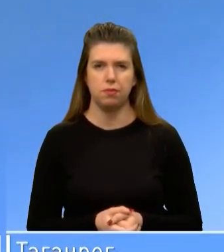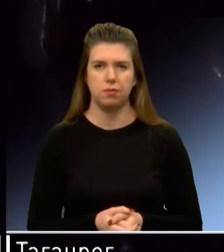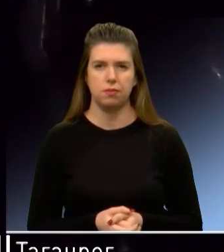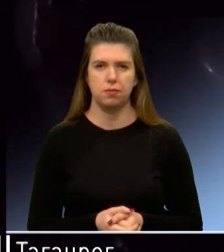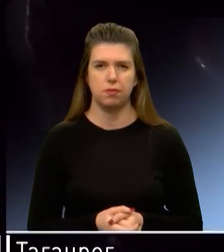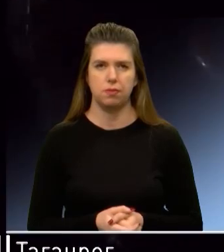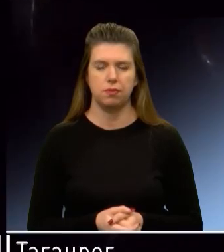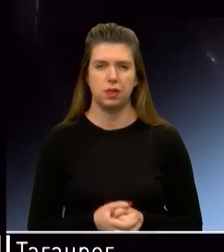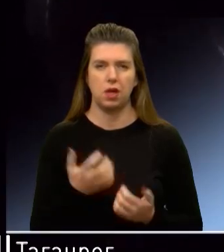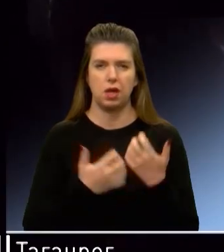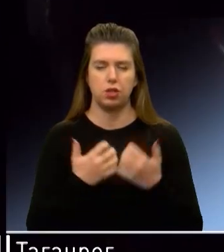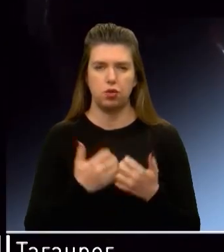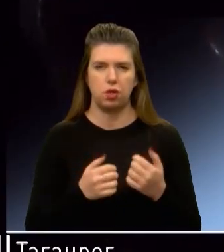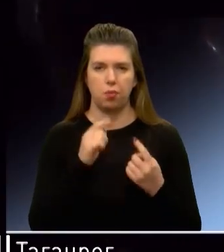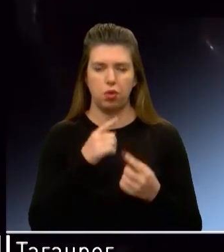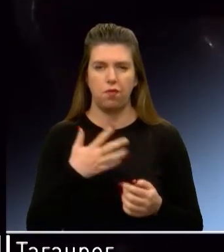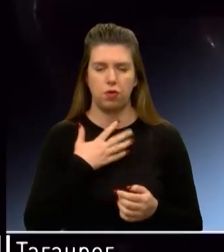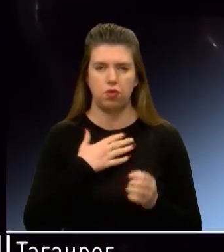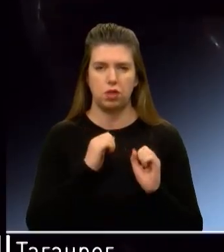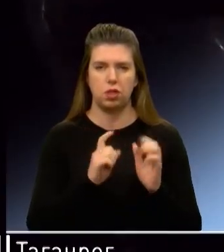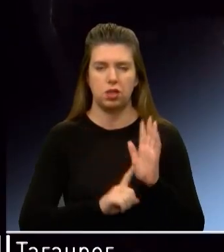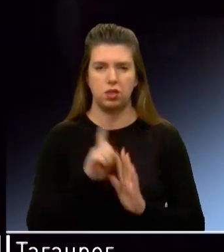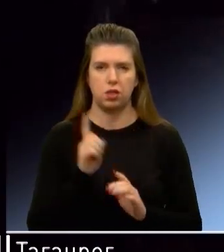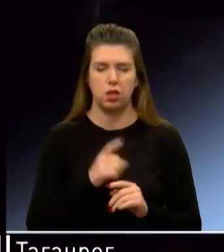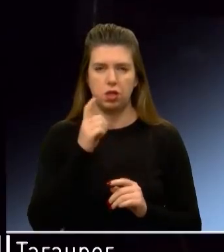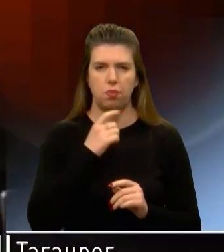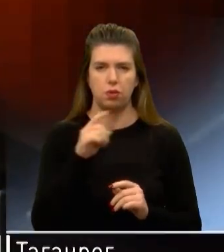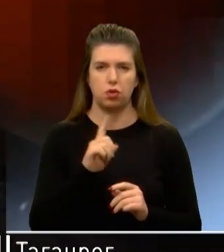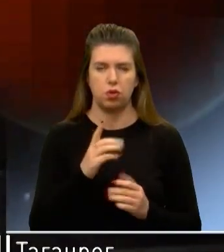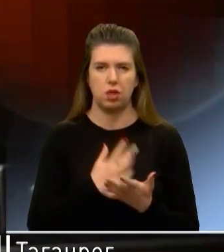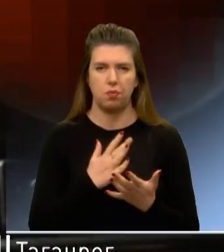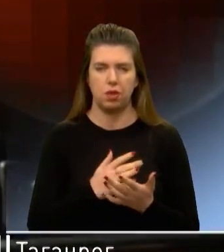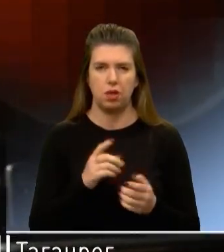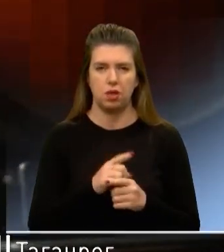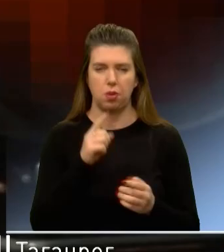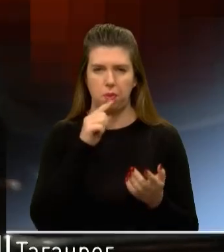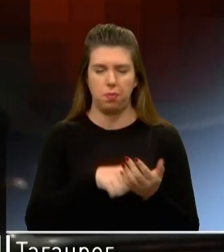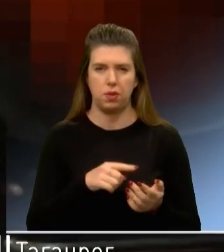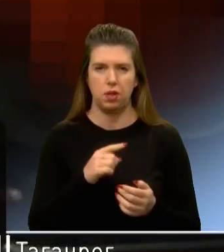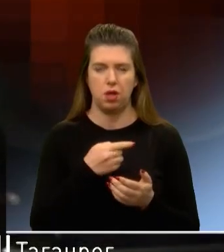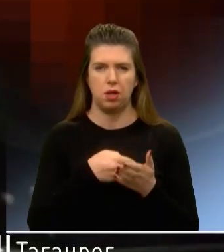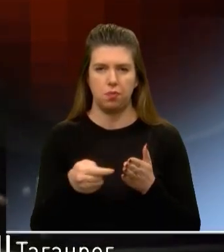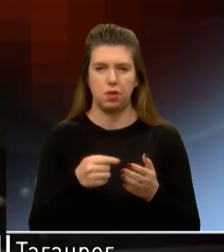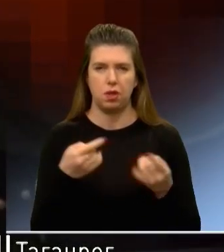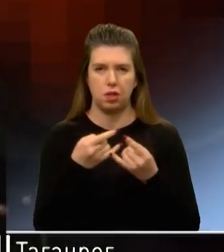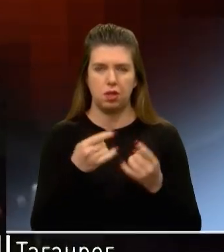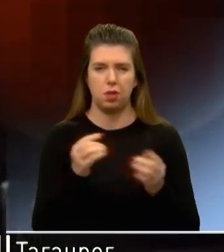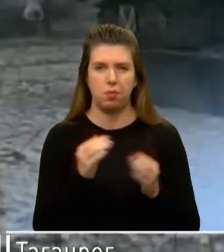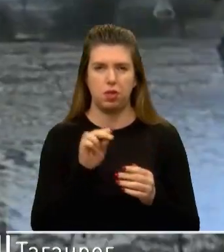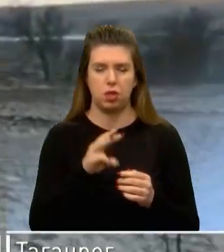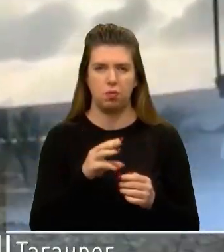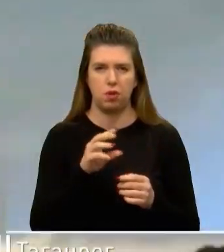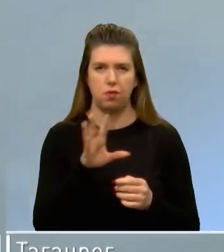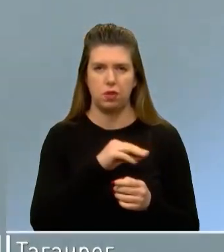расчёт комплекса противовоздушной обороны сначала даже не понял что именно сбили в этот раз отметка на экране радара меньше чем у